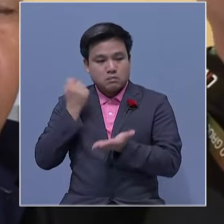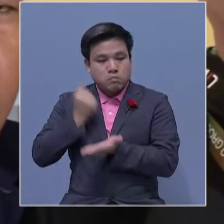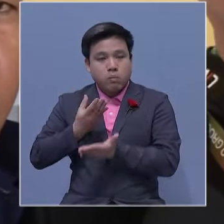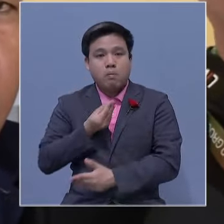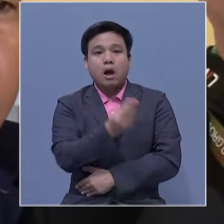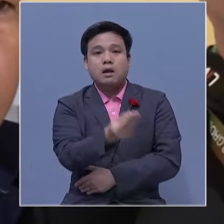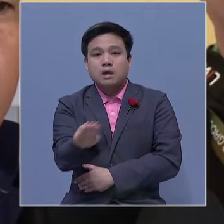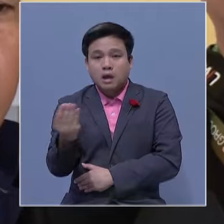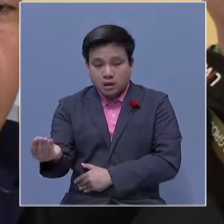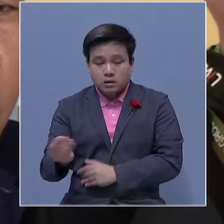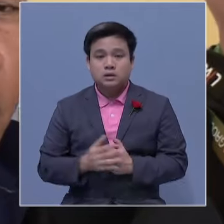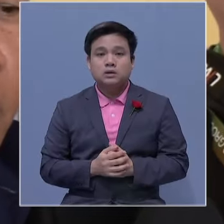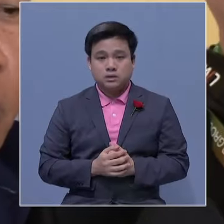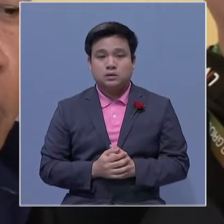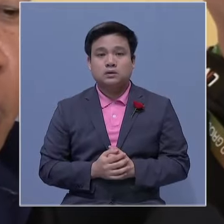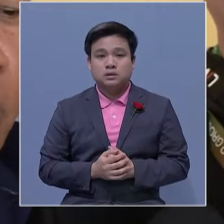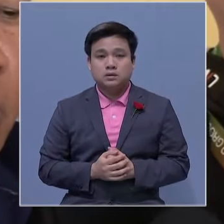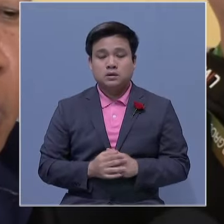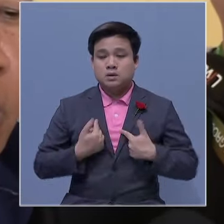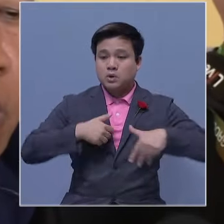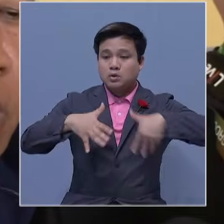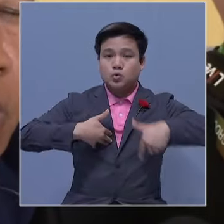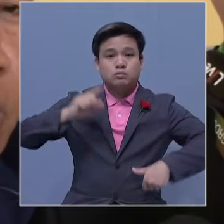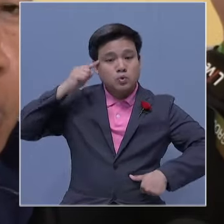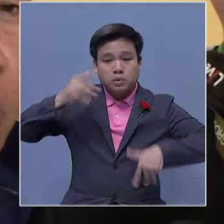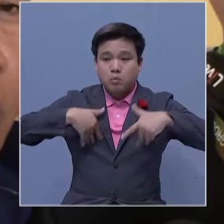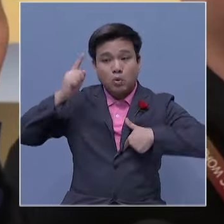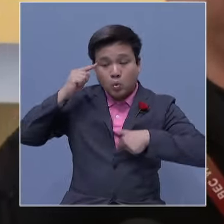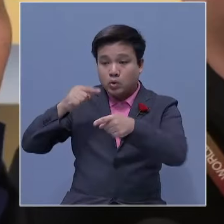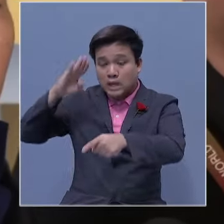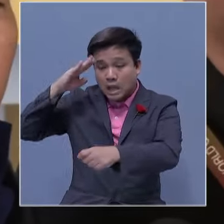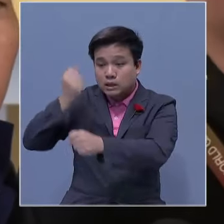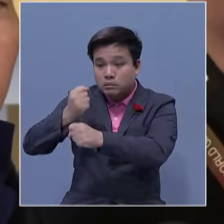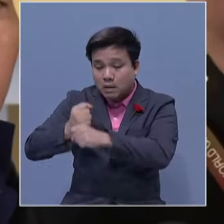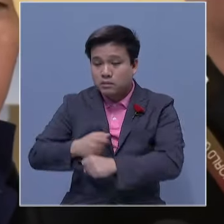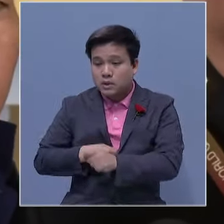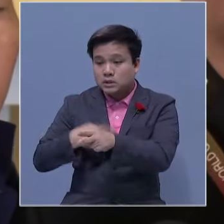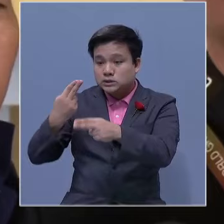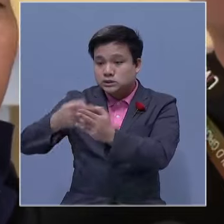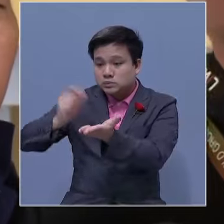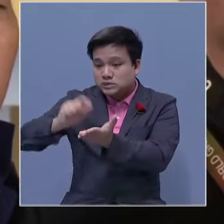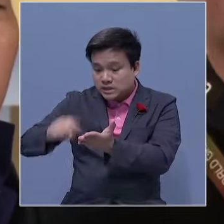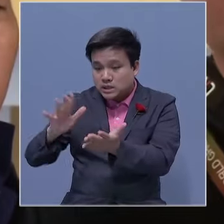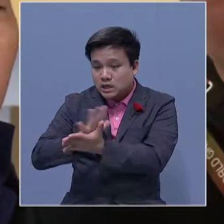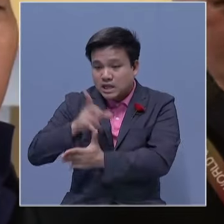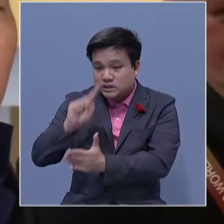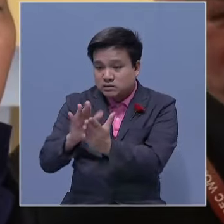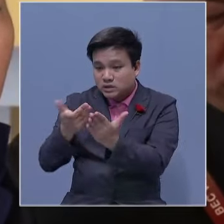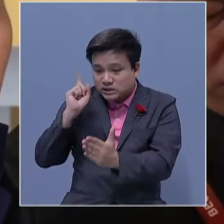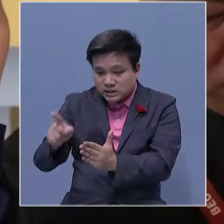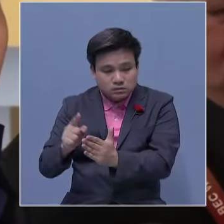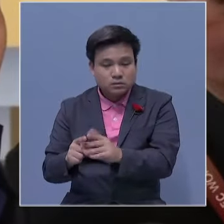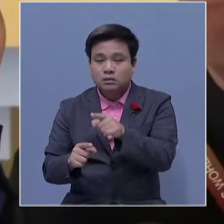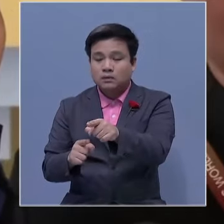หน้าที่รัฐที่เป็นทหารก็หลงเชื่อถูกมั้ยครับแล้วพอเอาเอกสารมาดูไลเซ็นจริงกระดาษที่ได้มาก็จริงเปรียบเทียบกับเพื่อนก็เหมือน